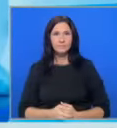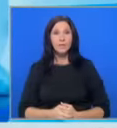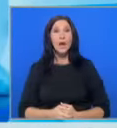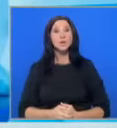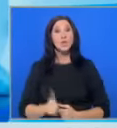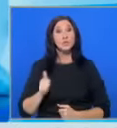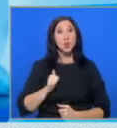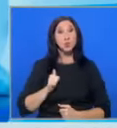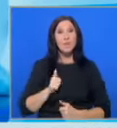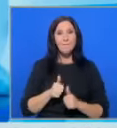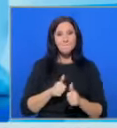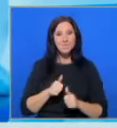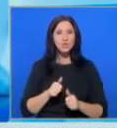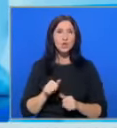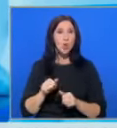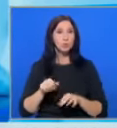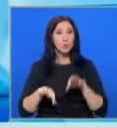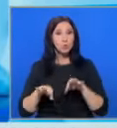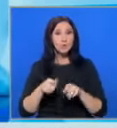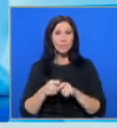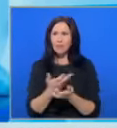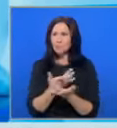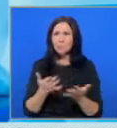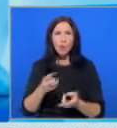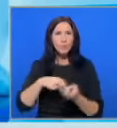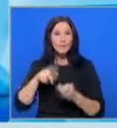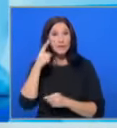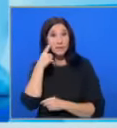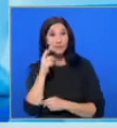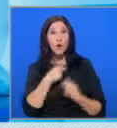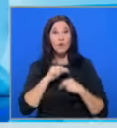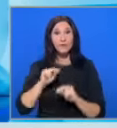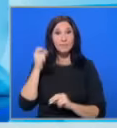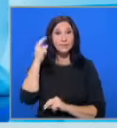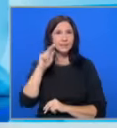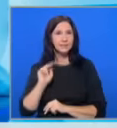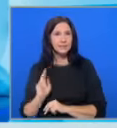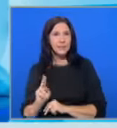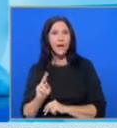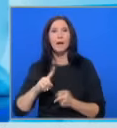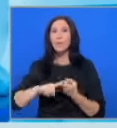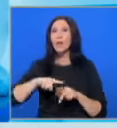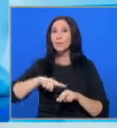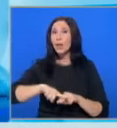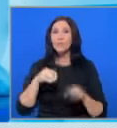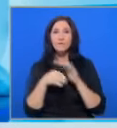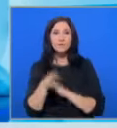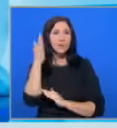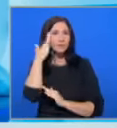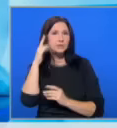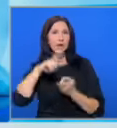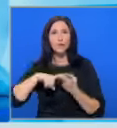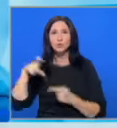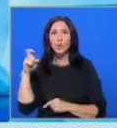За сигурността на машинното гласуване се правят множество проверки и тестове, увери председателят на ЦИК. Камелия Нейкова и вътрешният министър